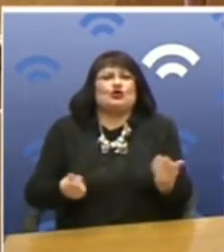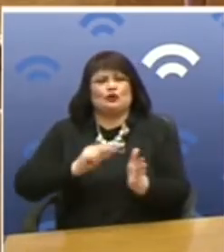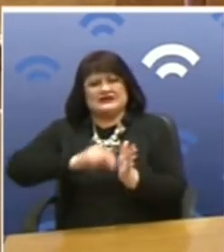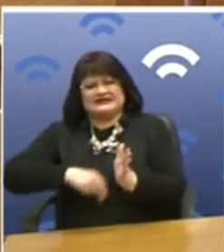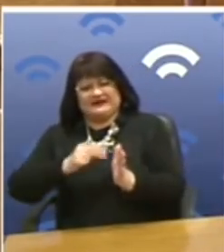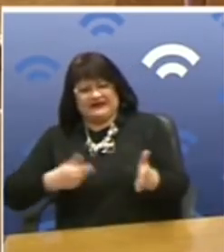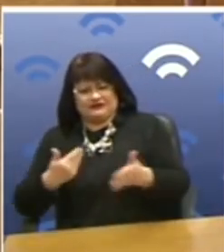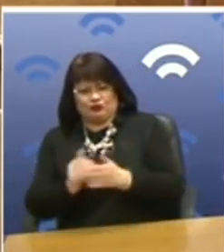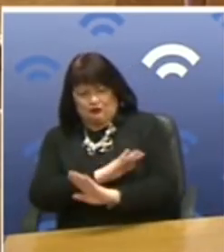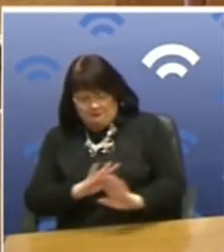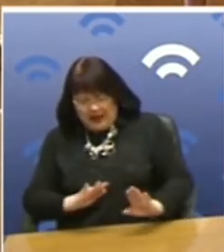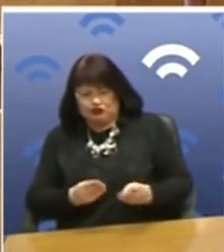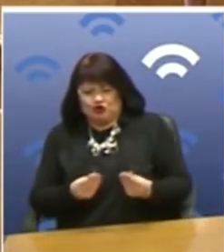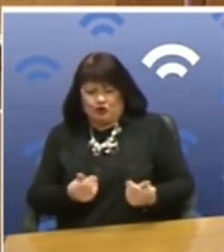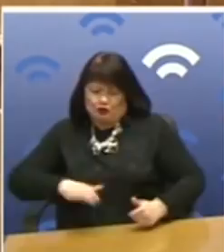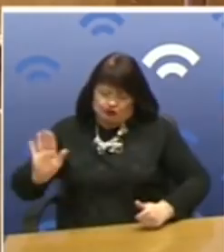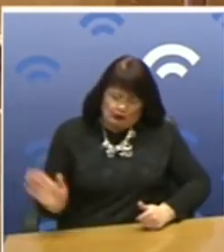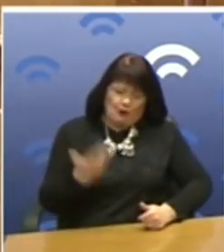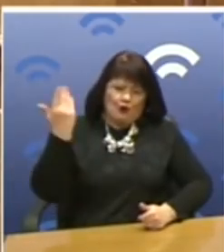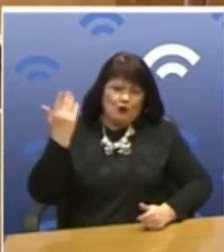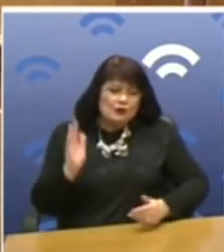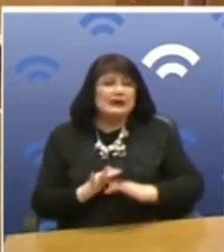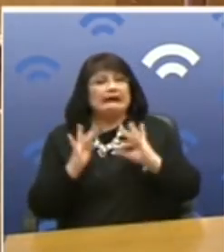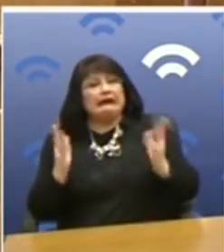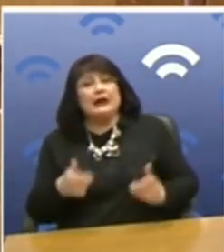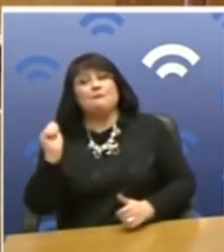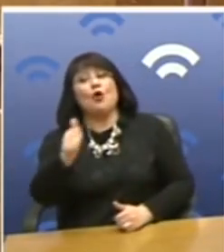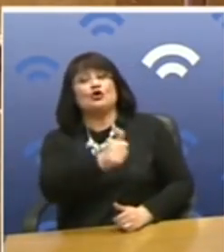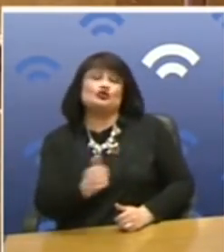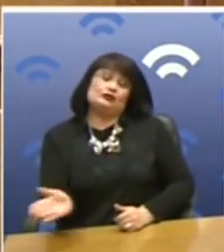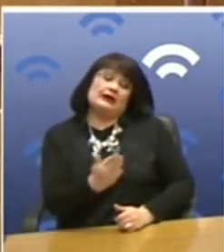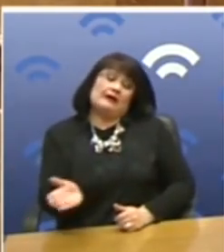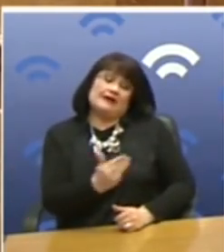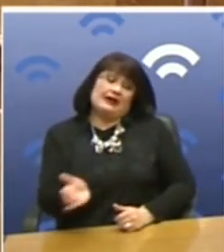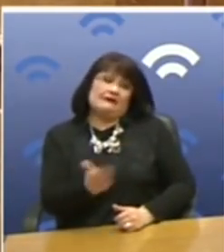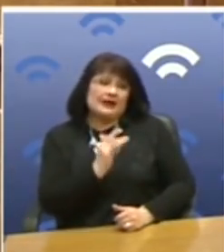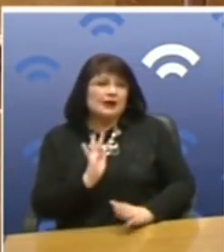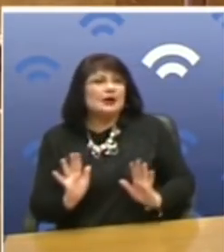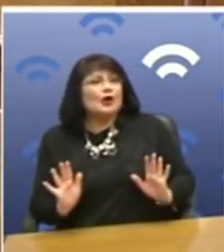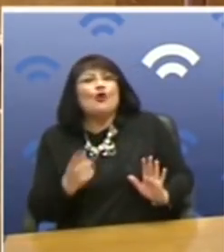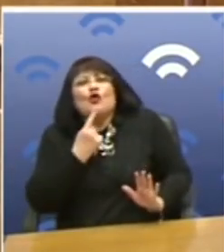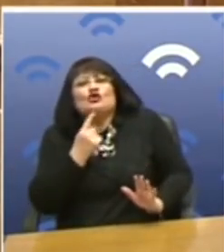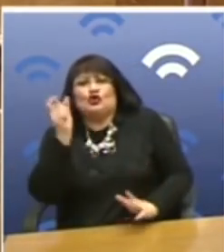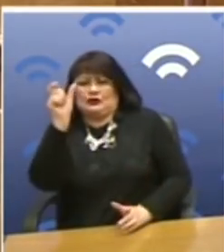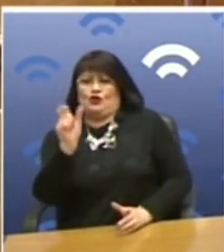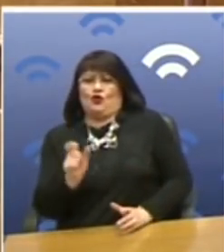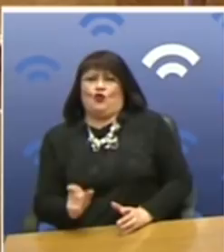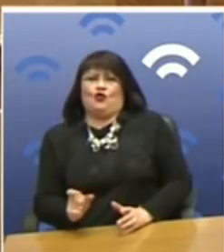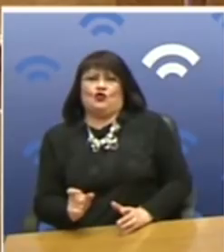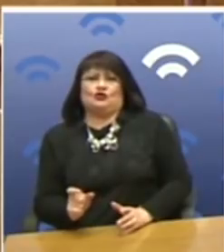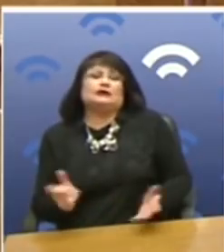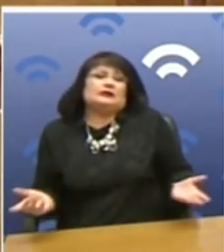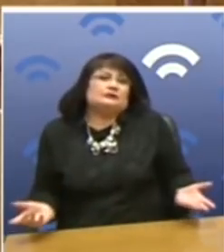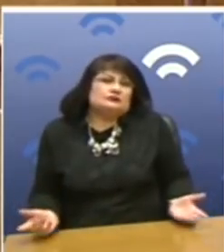που λήγουν, είτε με τις λεγόμενες οικειοθελείς αποχωρήσεις, όπως βαφτίζονται βέβαια οι αναγκαστικές